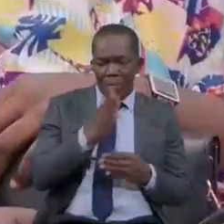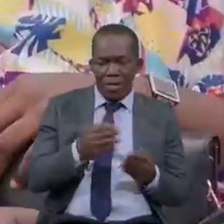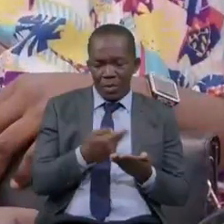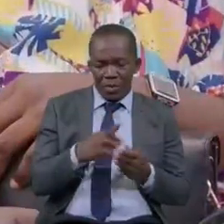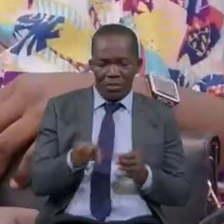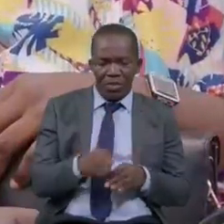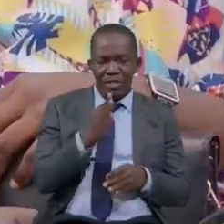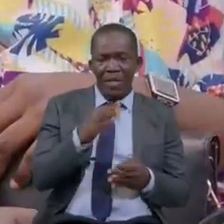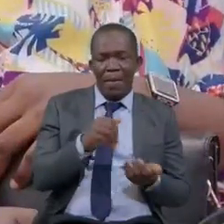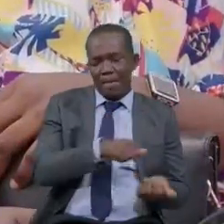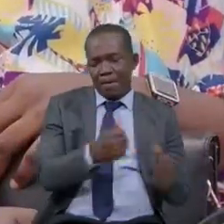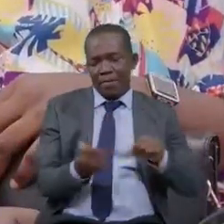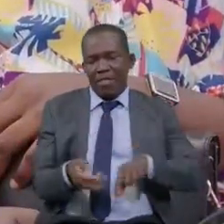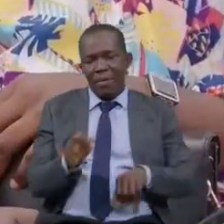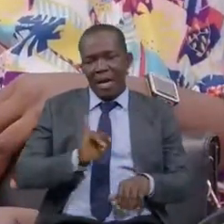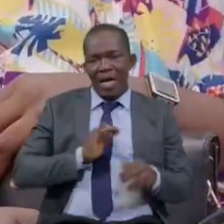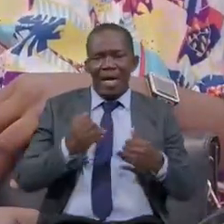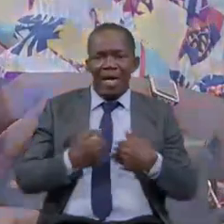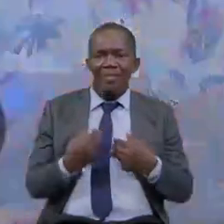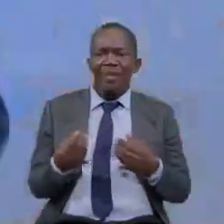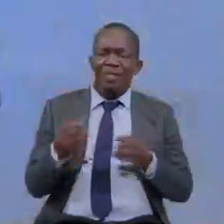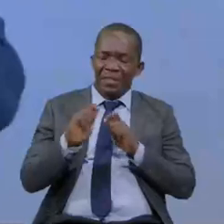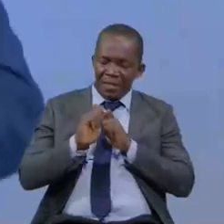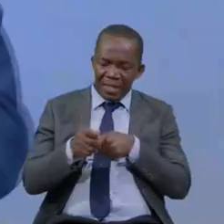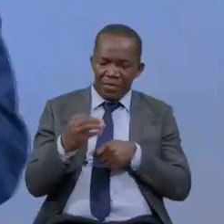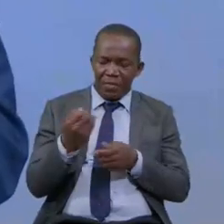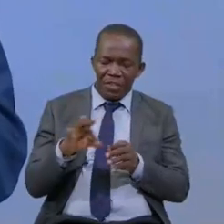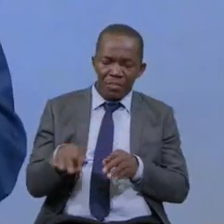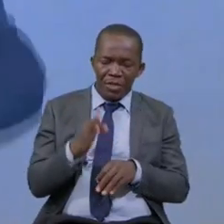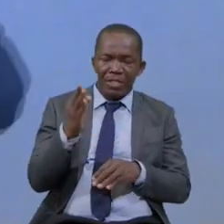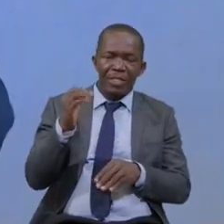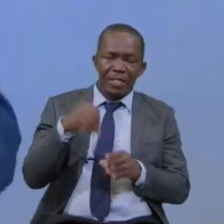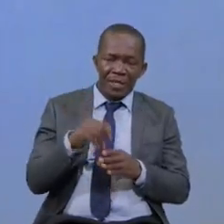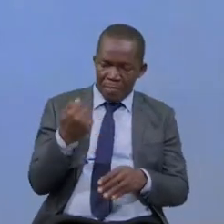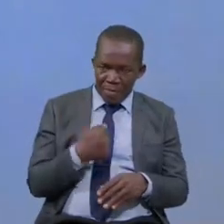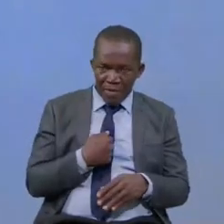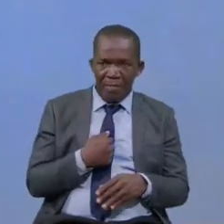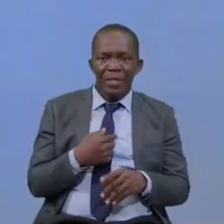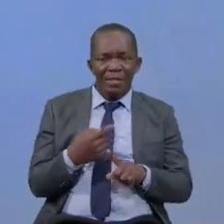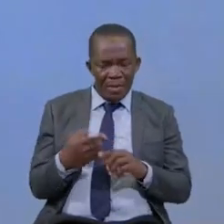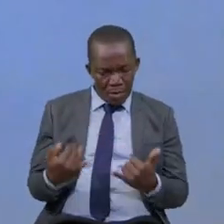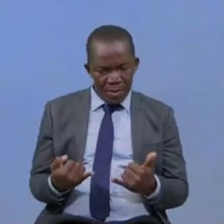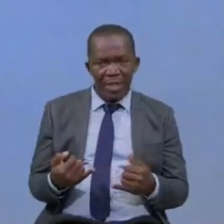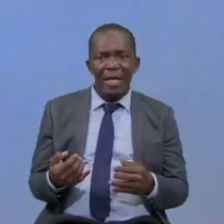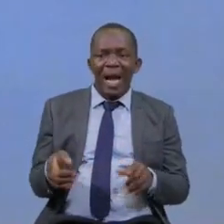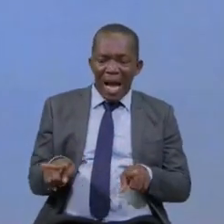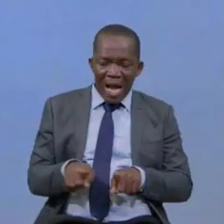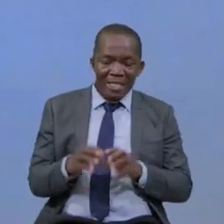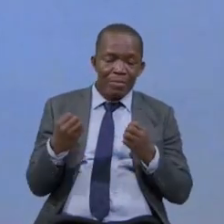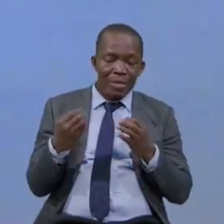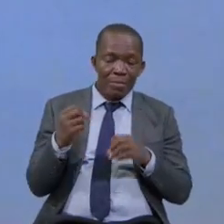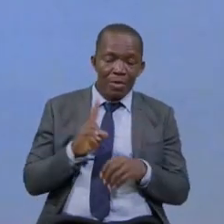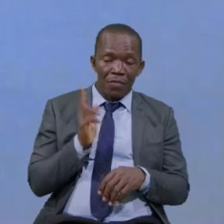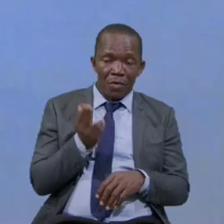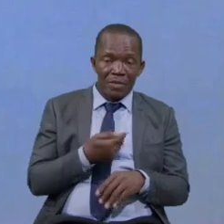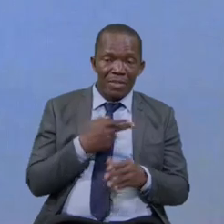comme lui. Alors, comme nous, nous tous donc qui sommes parfaits, ayons cette même pensée. Et si vous êtes en quelque point d'un